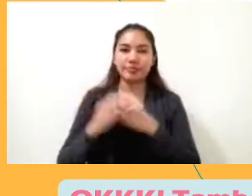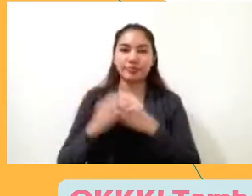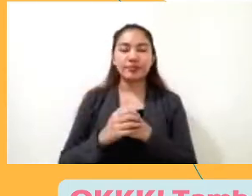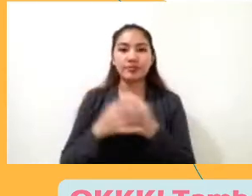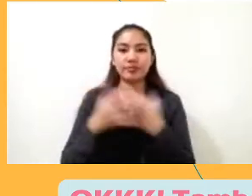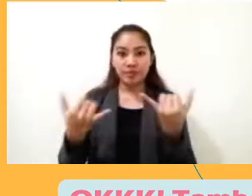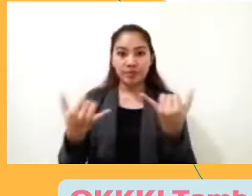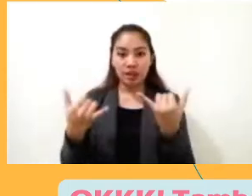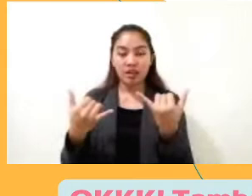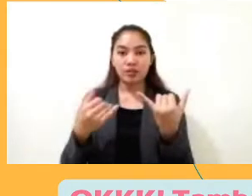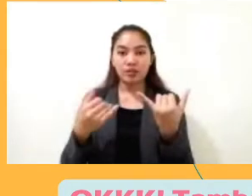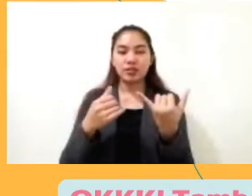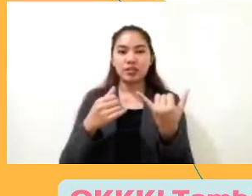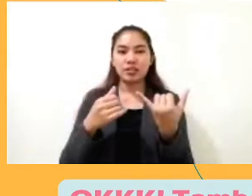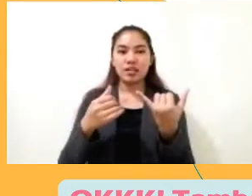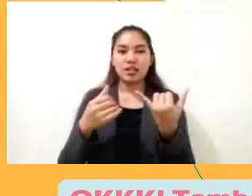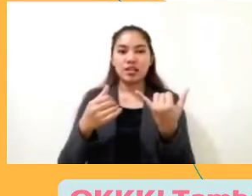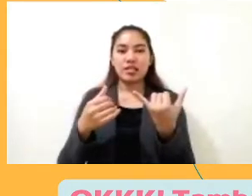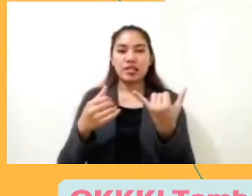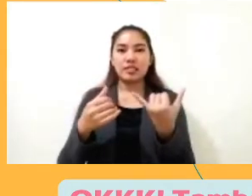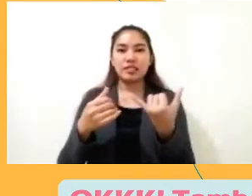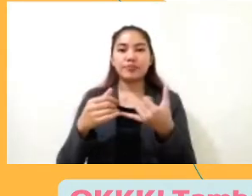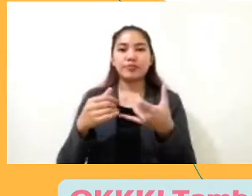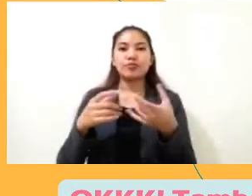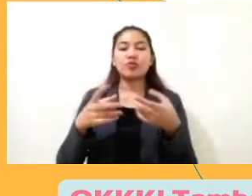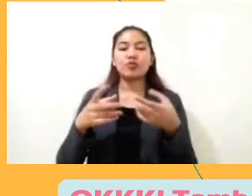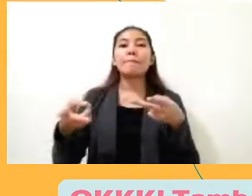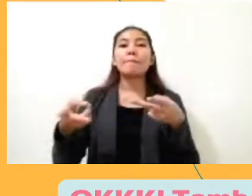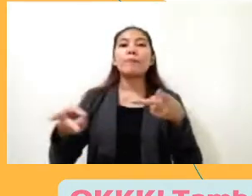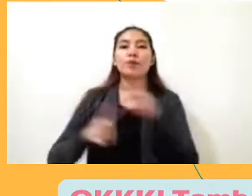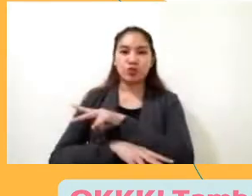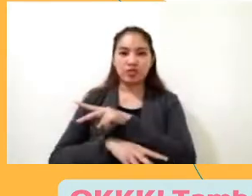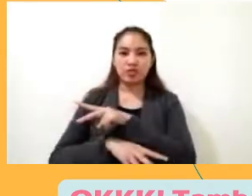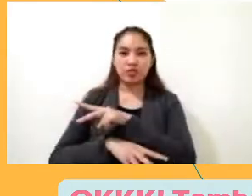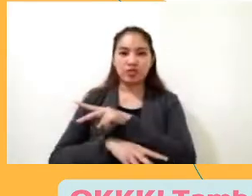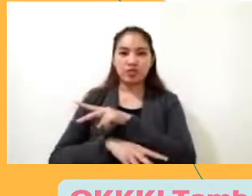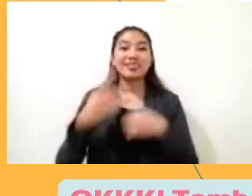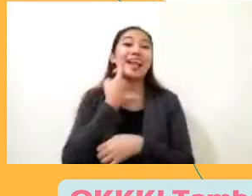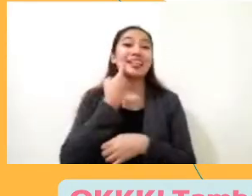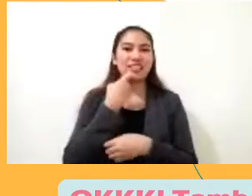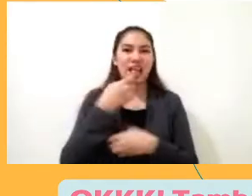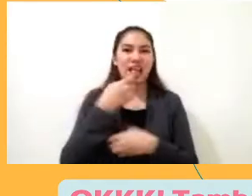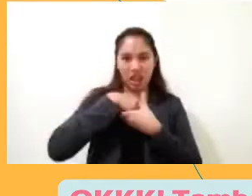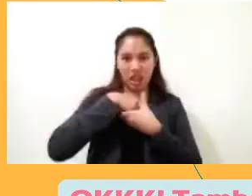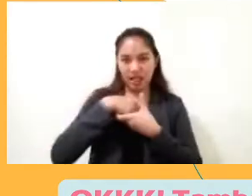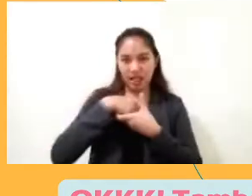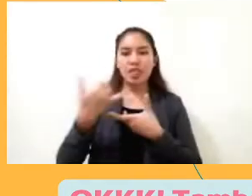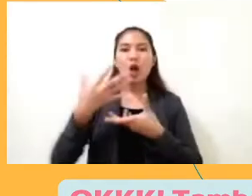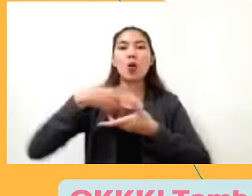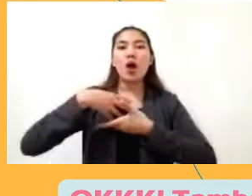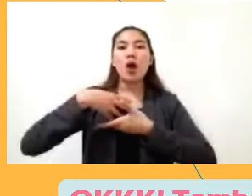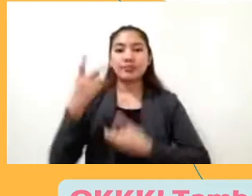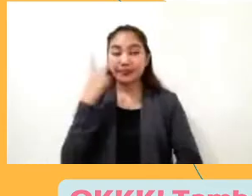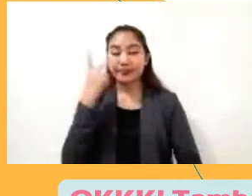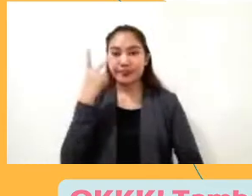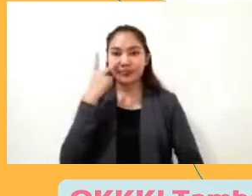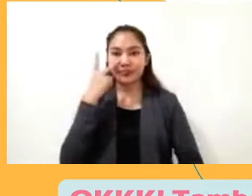na paloob naman yung chest, mas palabas. Subukan natin. Ikaw.